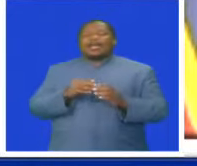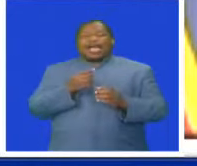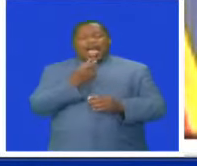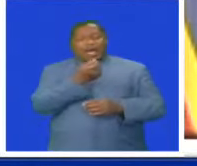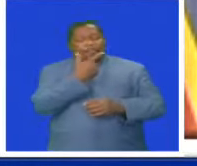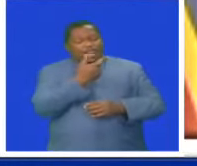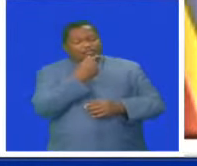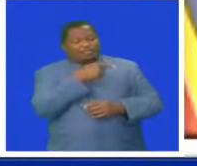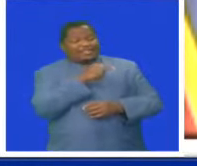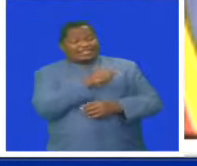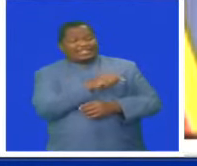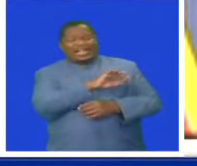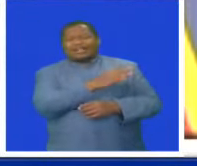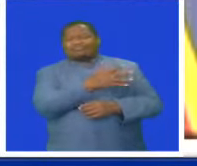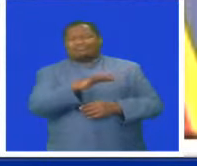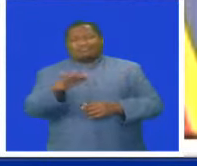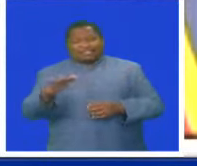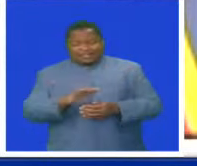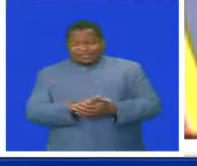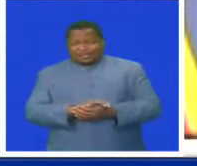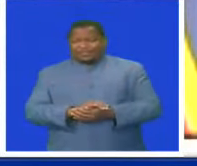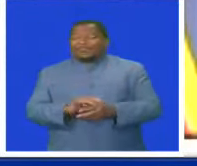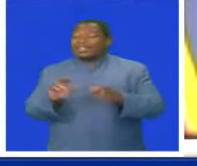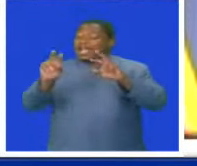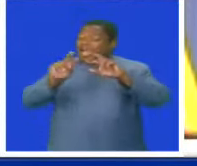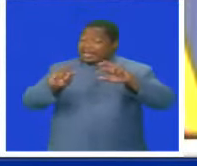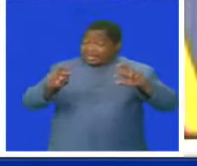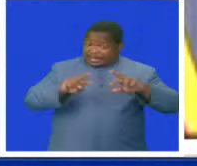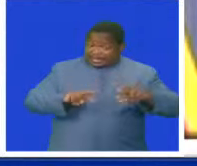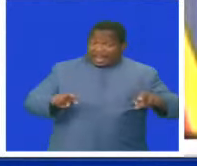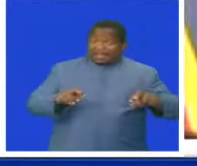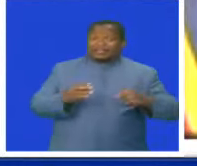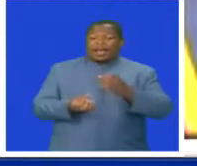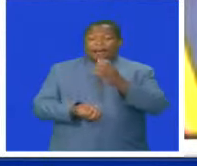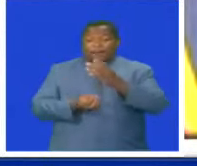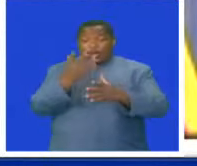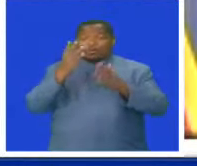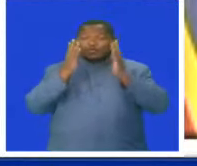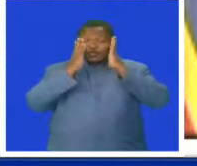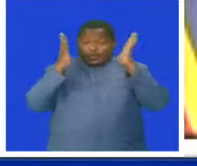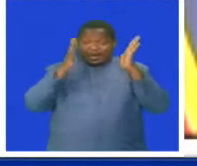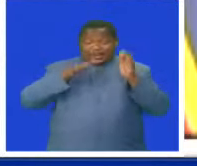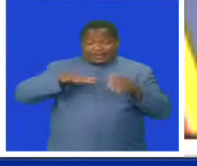kuleliphilisi. Lolucwaningo ngolecala lapha eveni nga